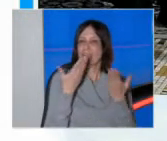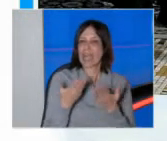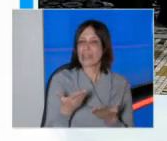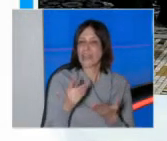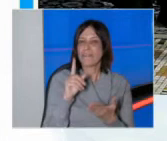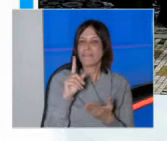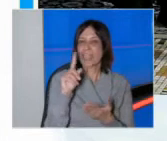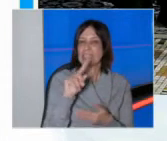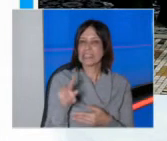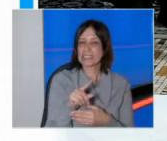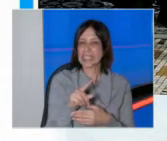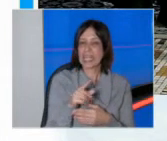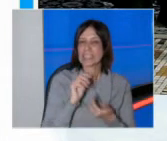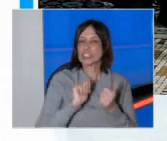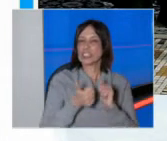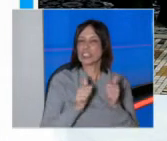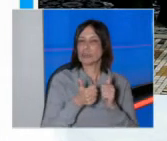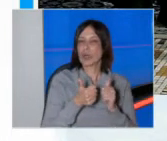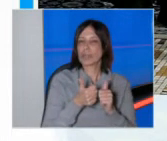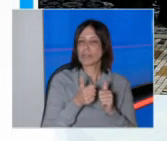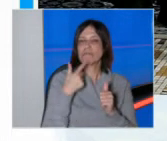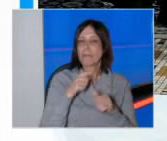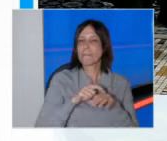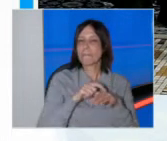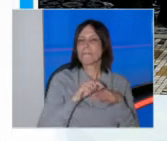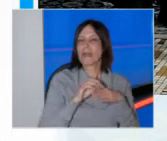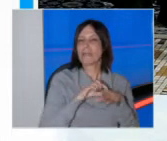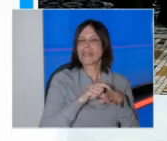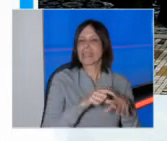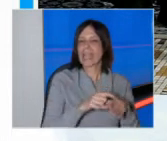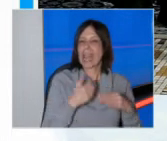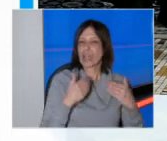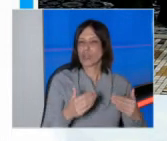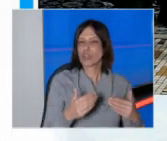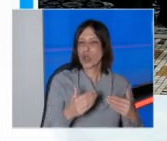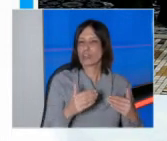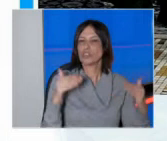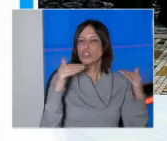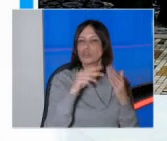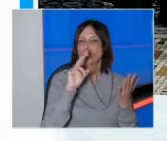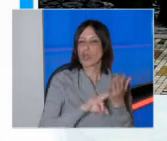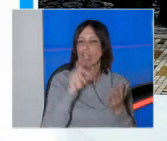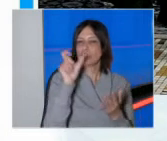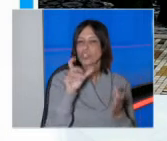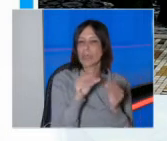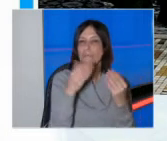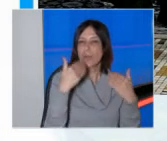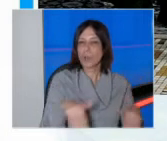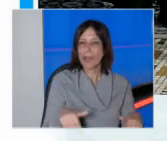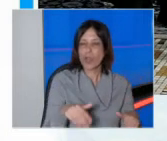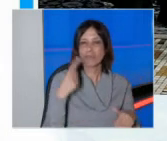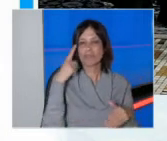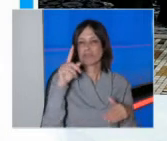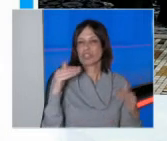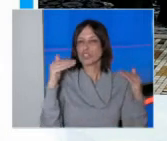את ויטל זינגר, ספורטאית פאראלימפית ומנהיגה לקידום שוויון זכויות לאנשים עם מוגבלויות, במסגרת מיזם שוויון בסלון.